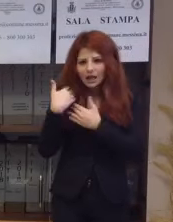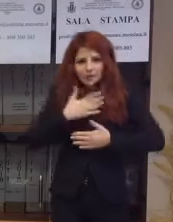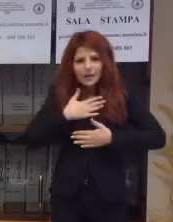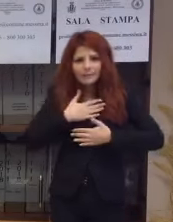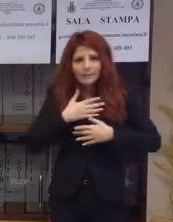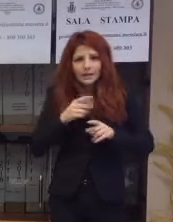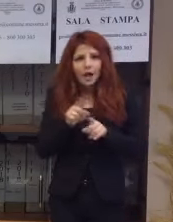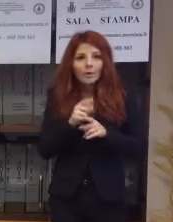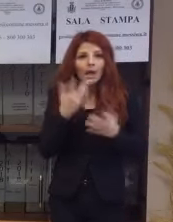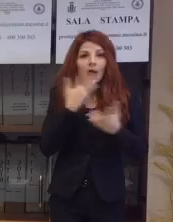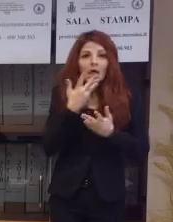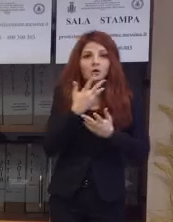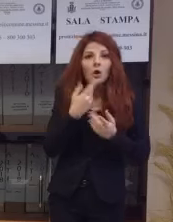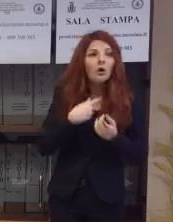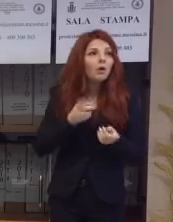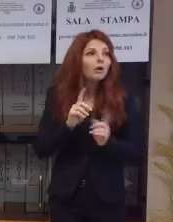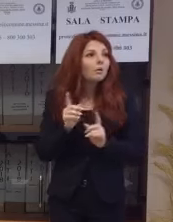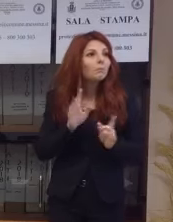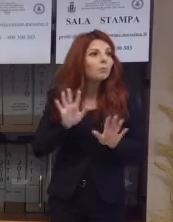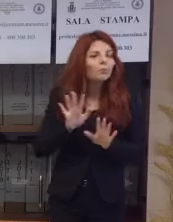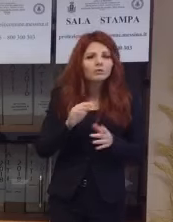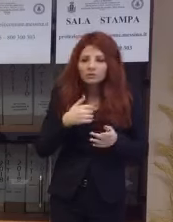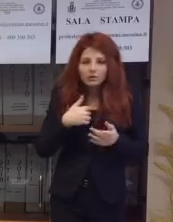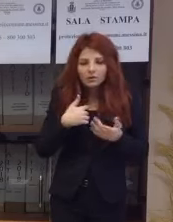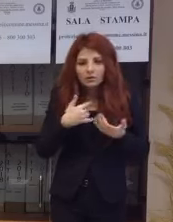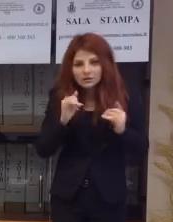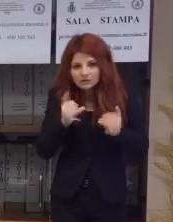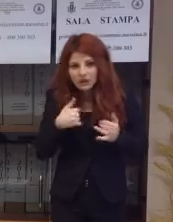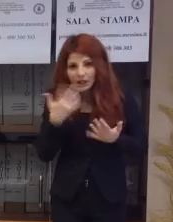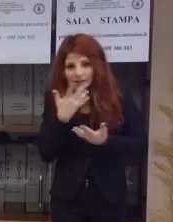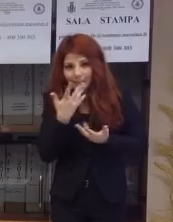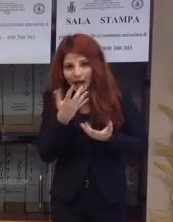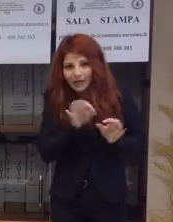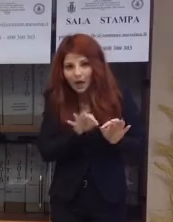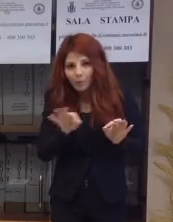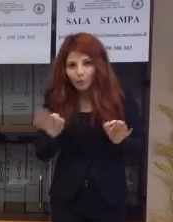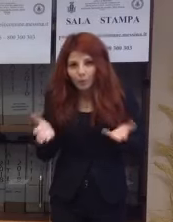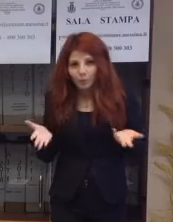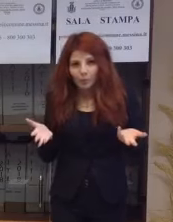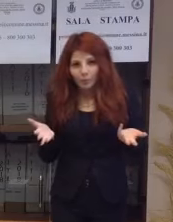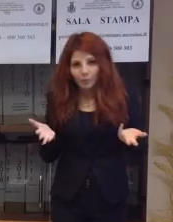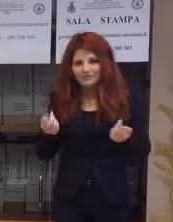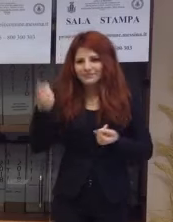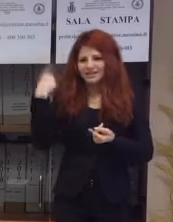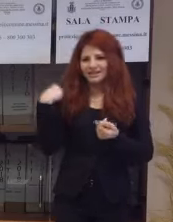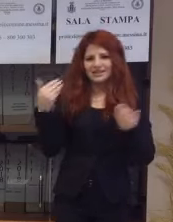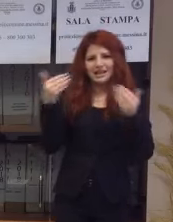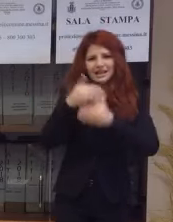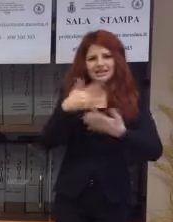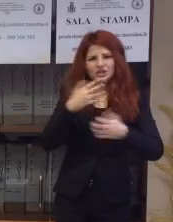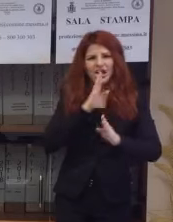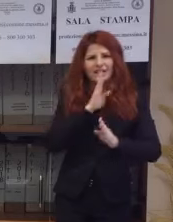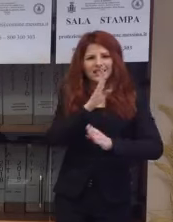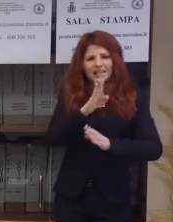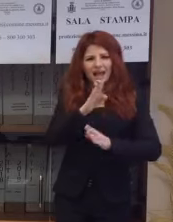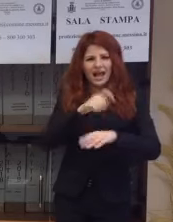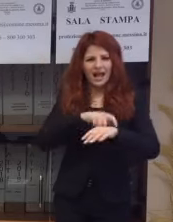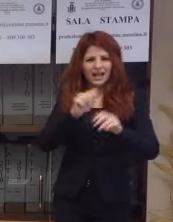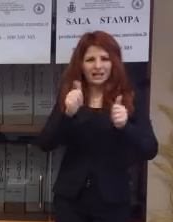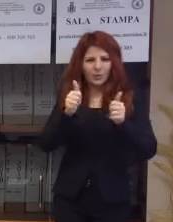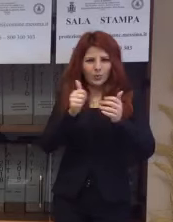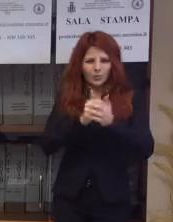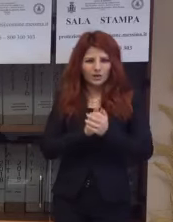raccontare. Ieri sera, mentre eravamo in diretta, non so quanti di voi mi hanno seguito ieri sera, però abbiamo